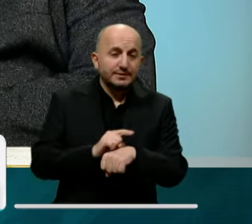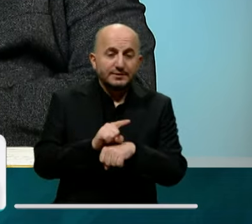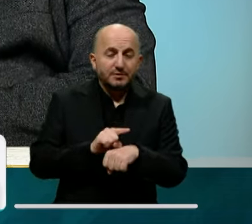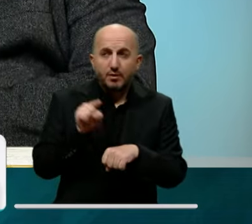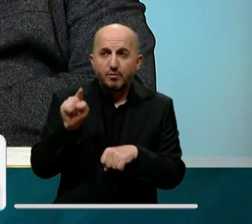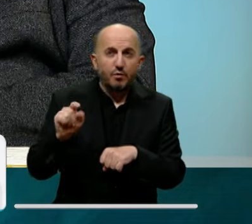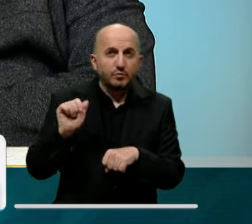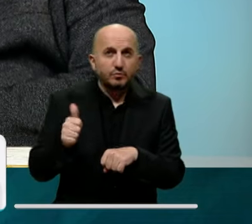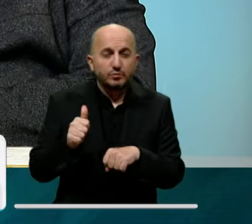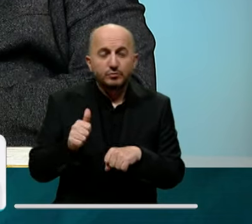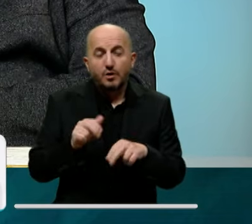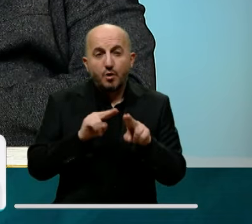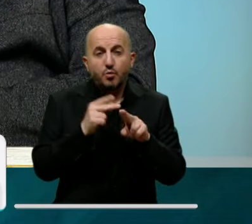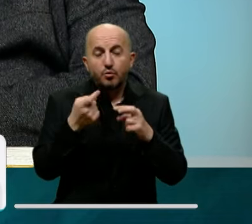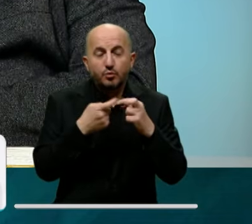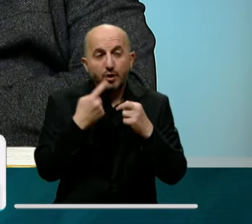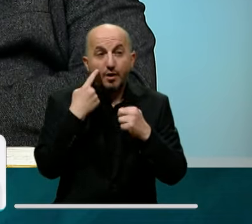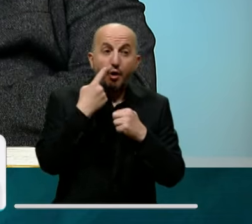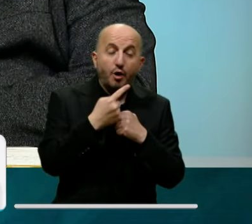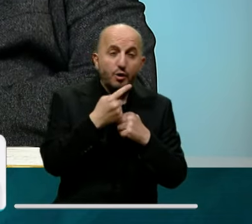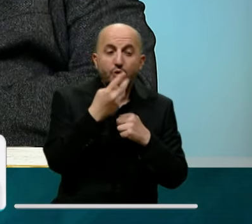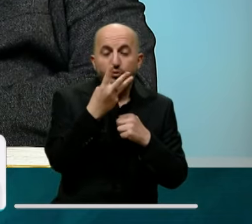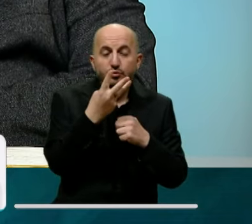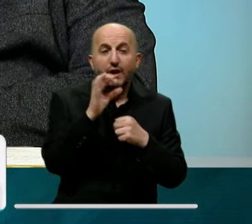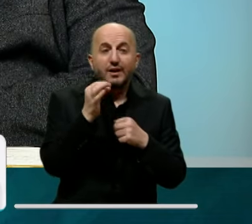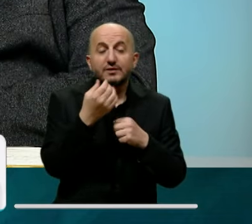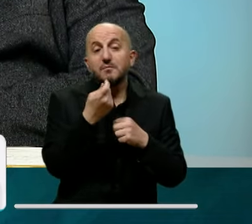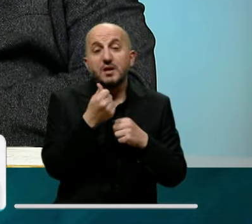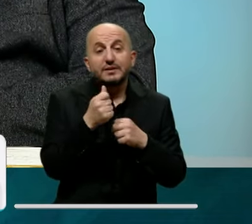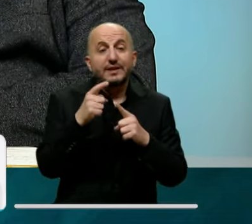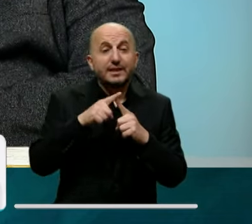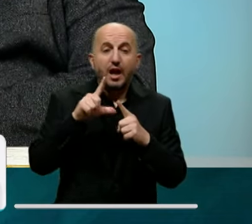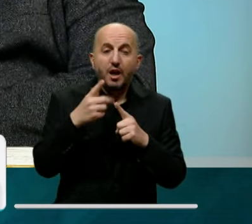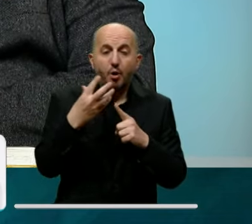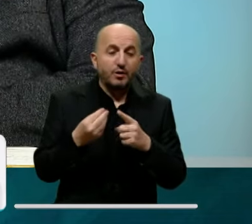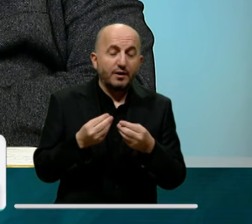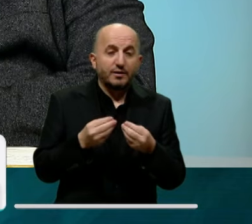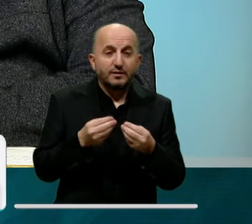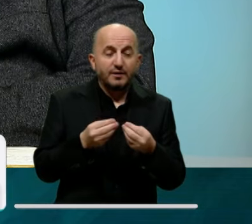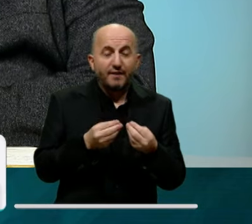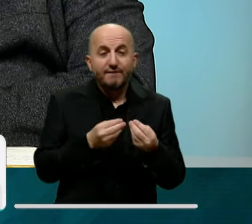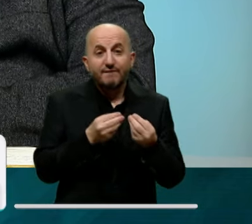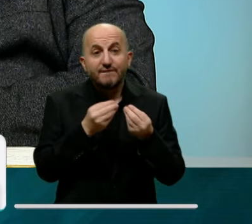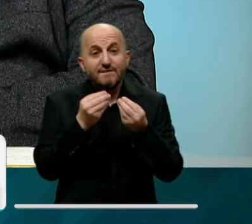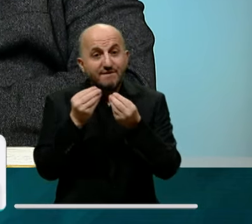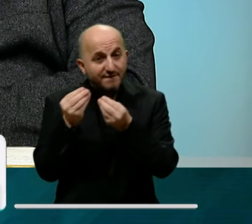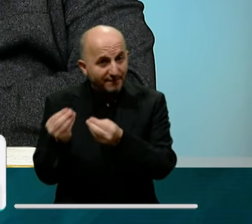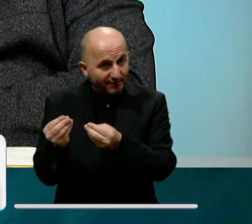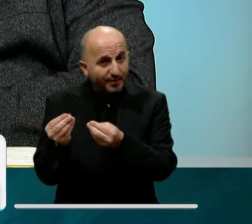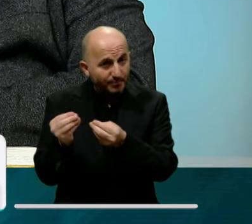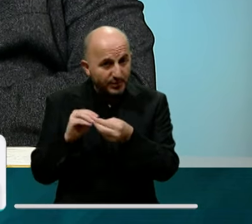günkü kur üzerinden bu ü altının parasını TL olarak Türk parası olarak